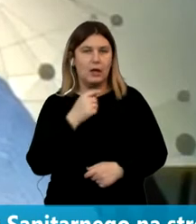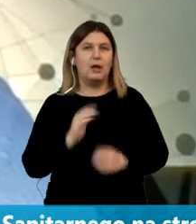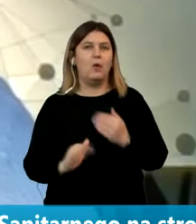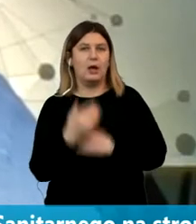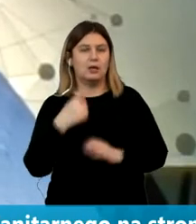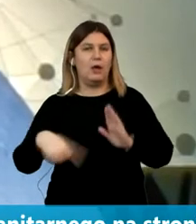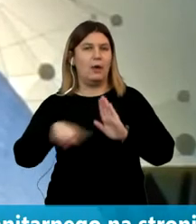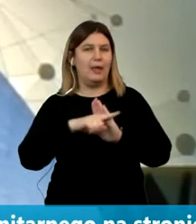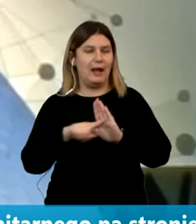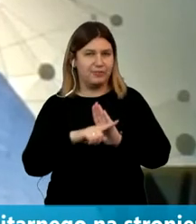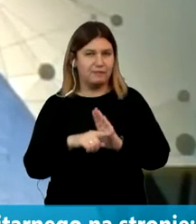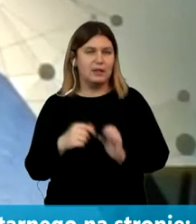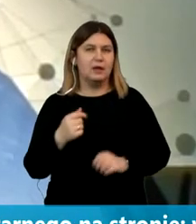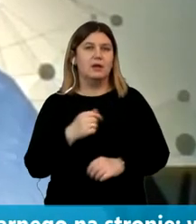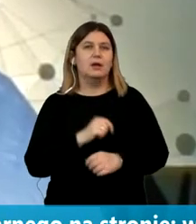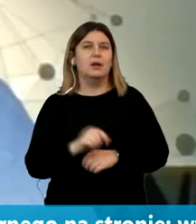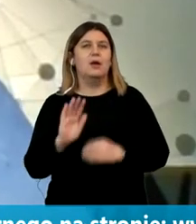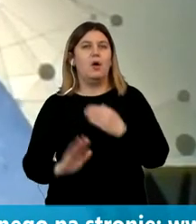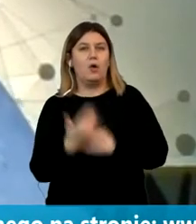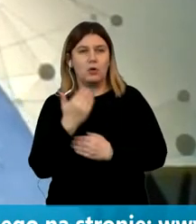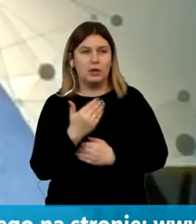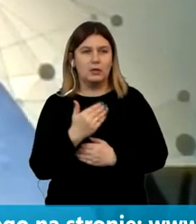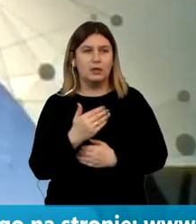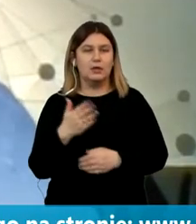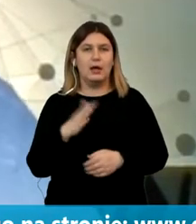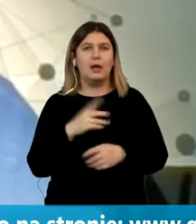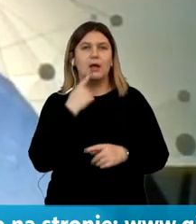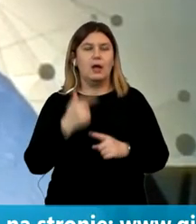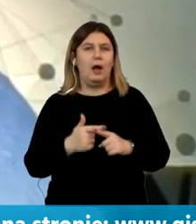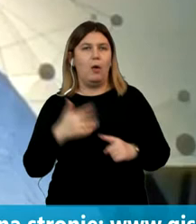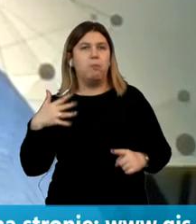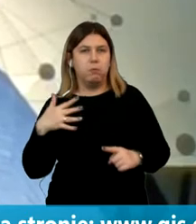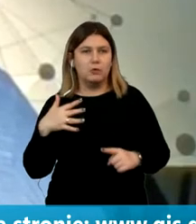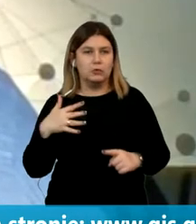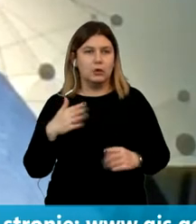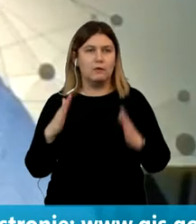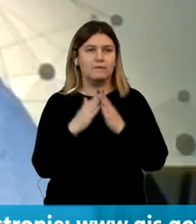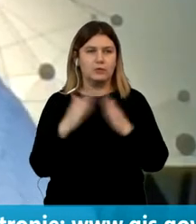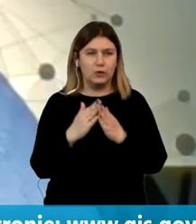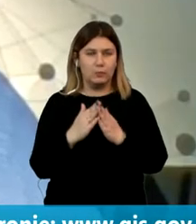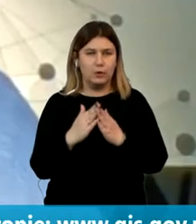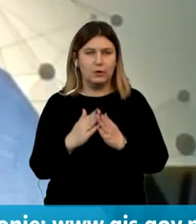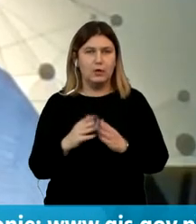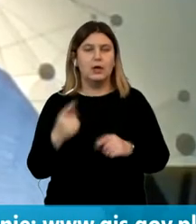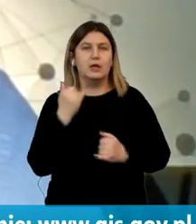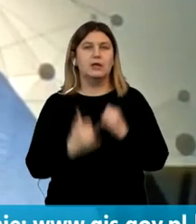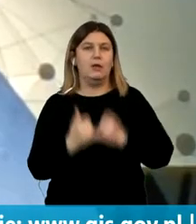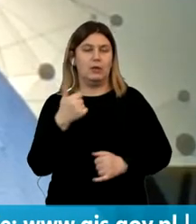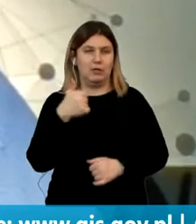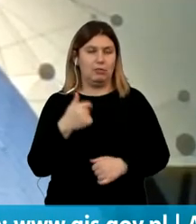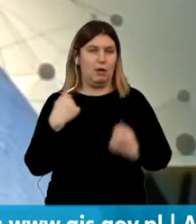więc okazuje się, że przy pewnych restrykcjach w domu, nawet jeśli jest jedna